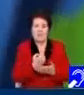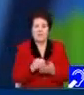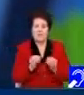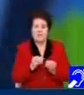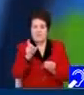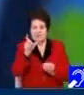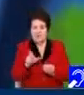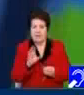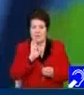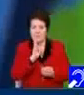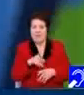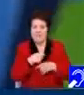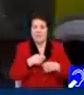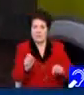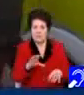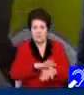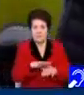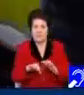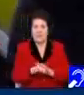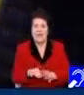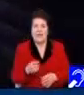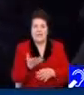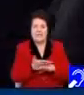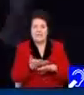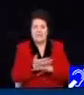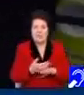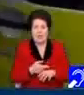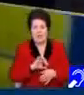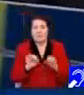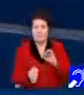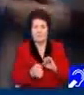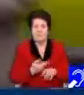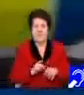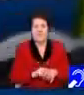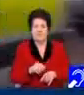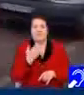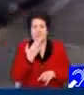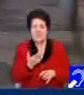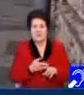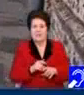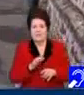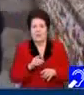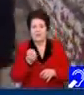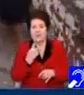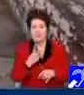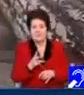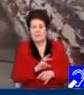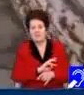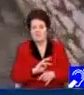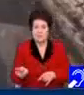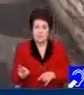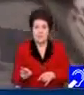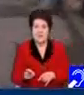au fost vândute pentru a fi exploatate sexual. Guvernul de la Londra estimează că la nivel național sunt cel puțin 13.000 de victime